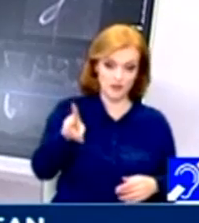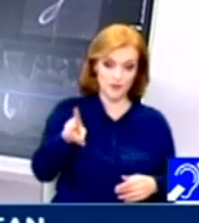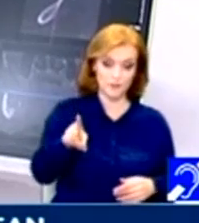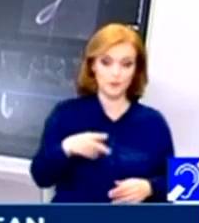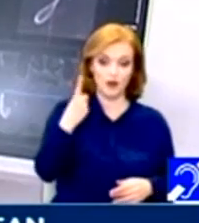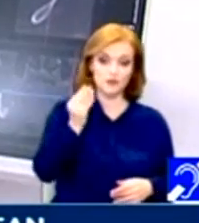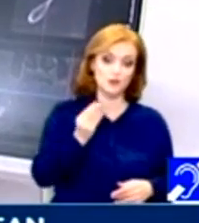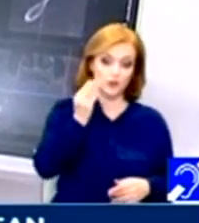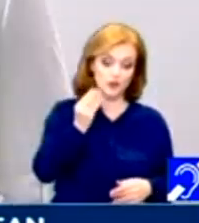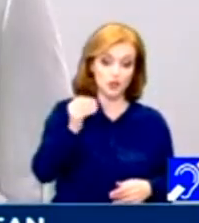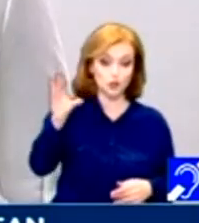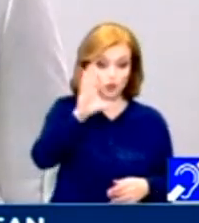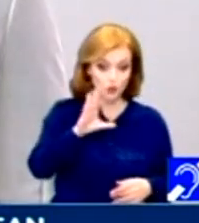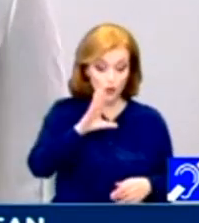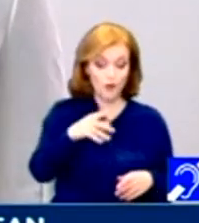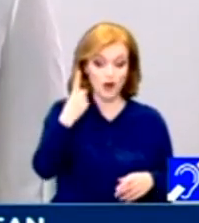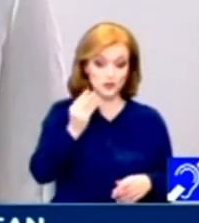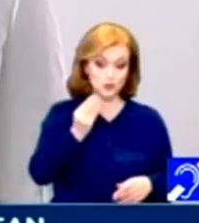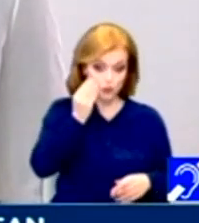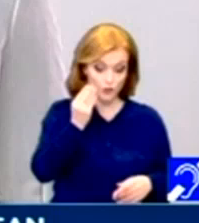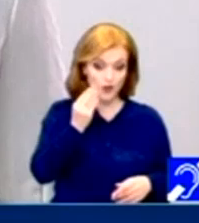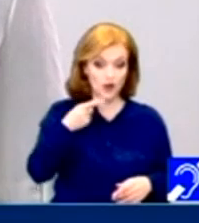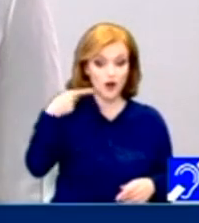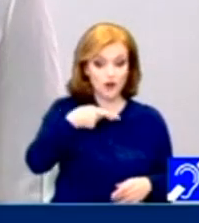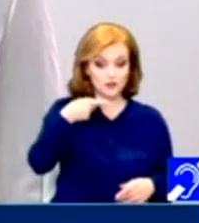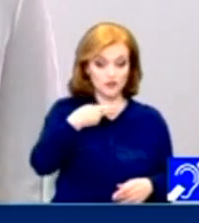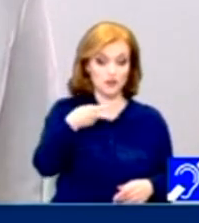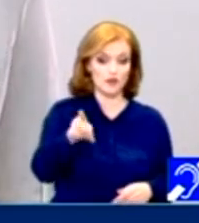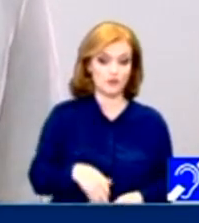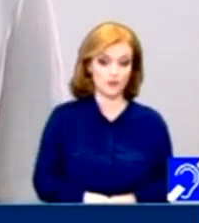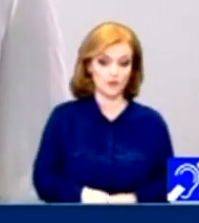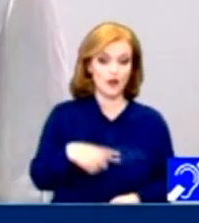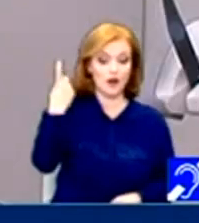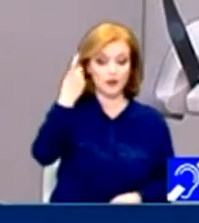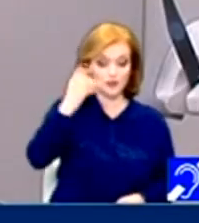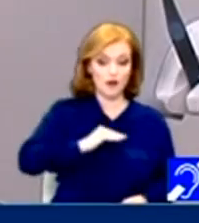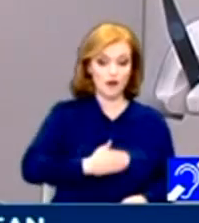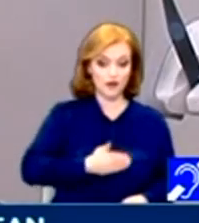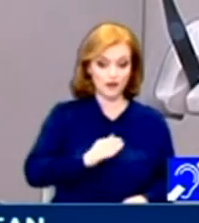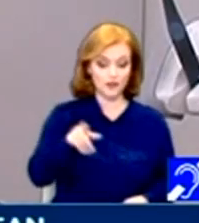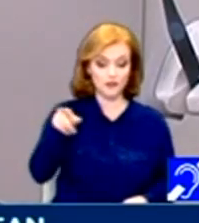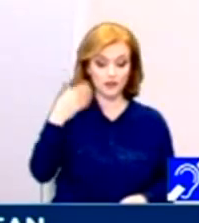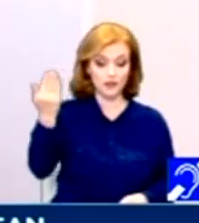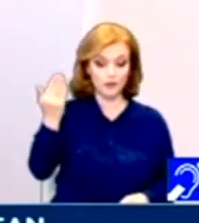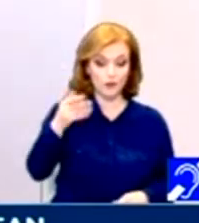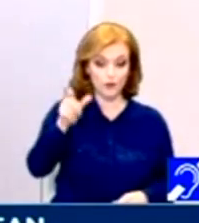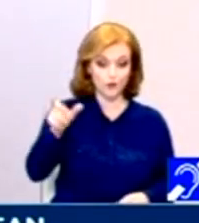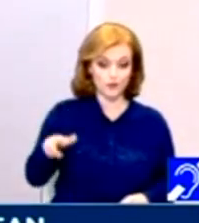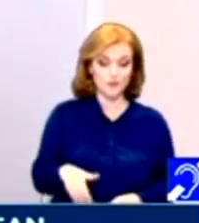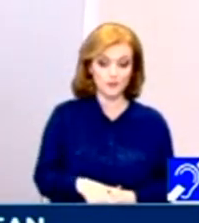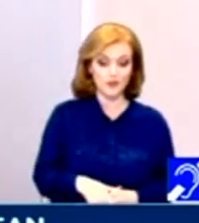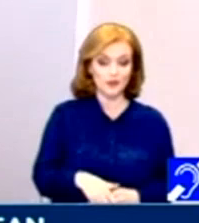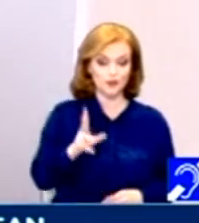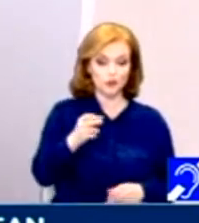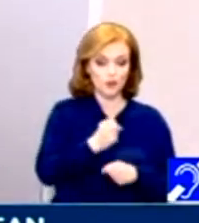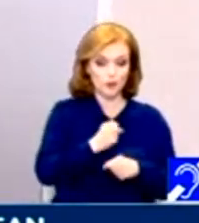implant. În Europa același implant ar costa în jur de 1000 de euro. Proprietarul clinicii spune că stomatologii lui cunosc minim două limbi